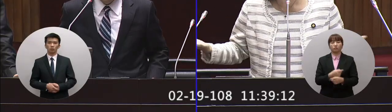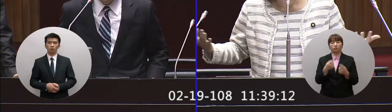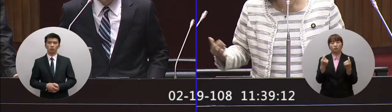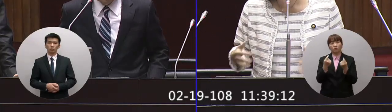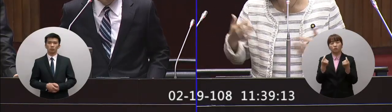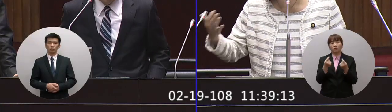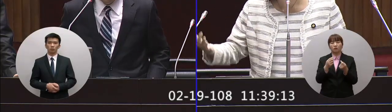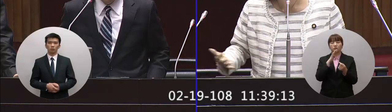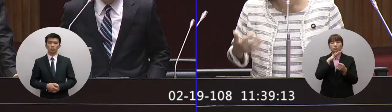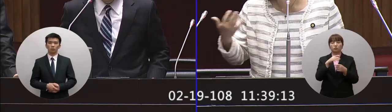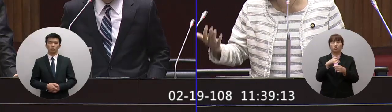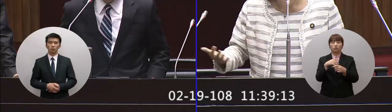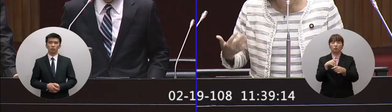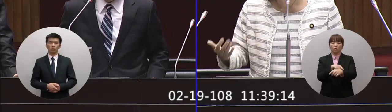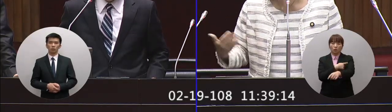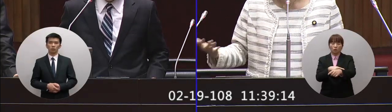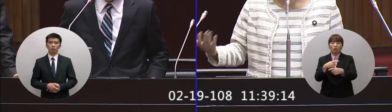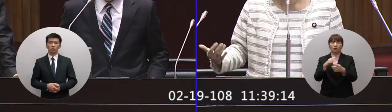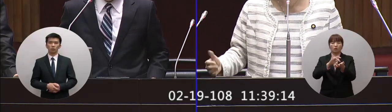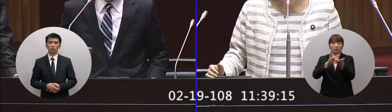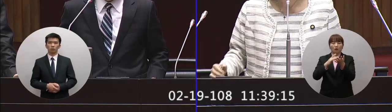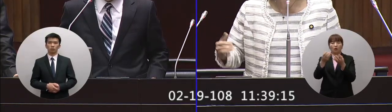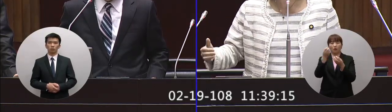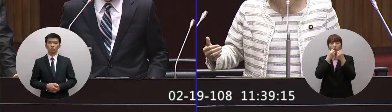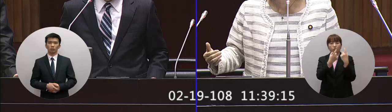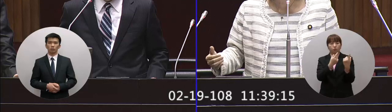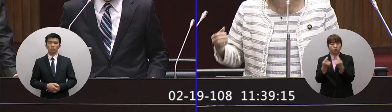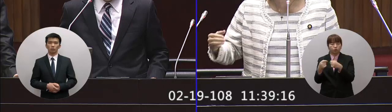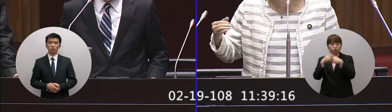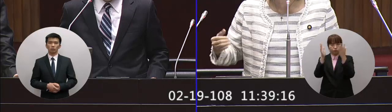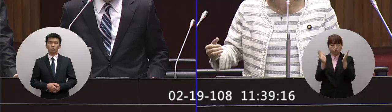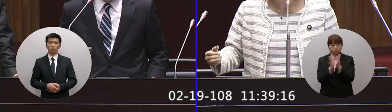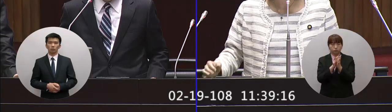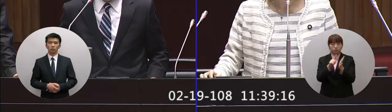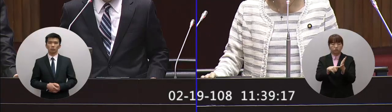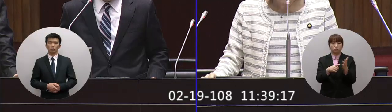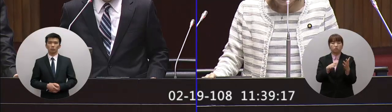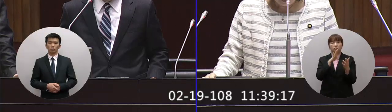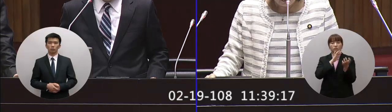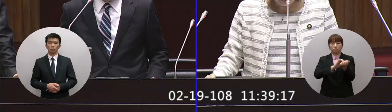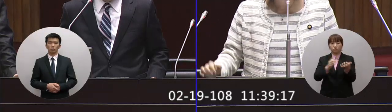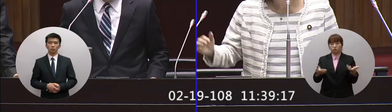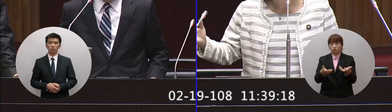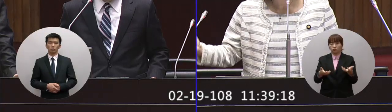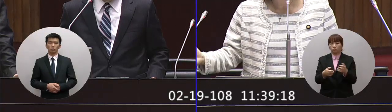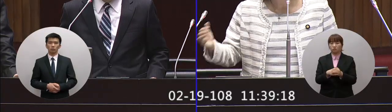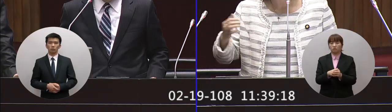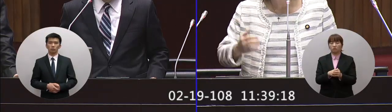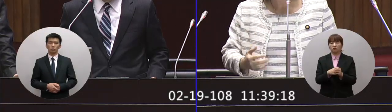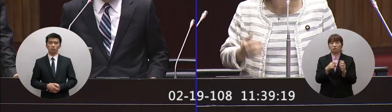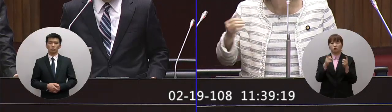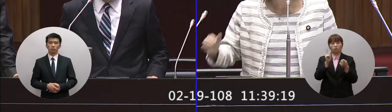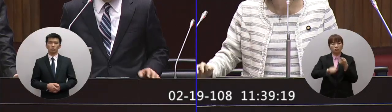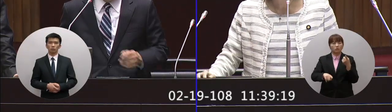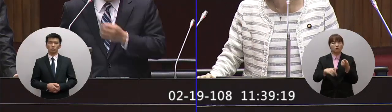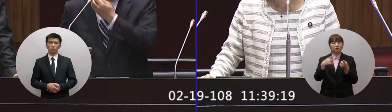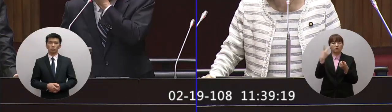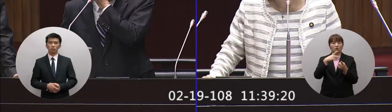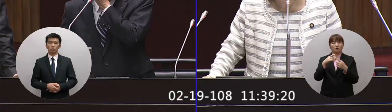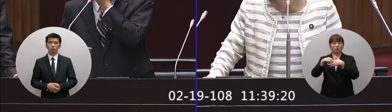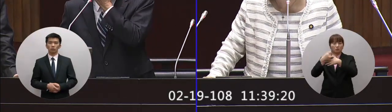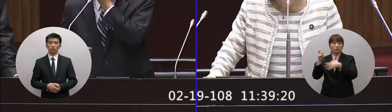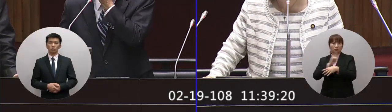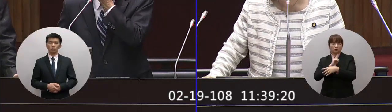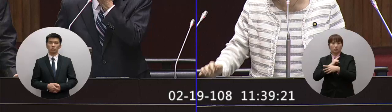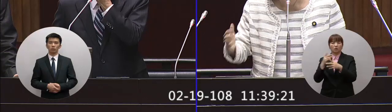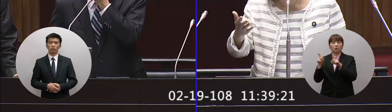输输液啦，或是定时吃药，这些都是在医疗行为中的一环，好，所以不应该说还要求家属再来